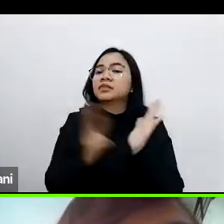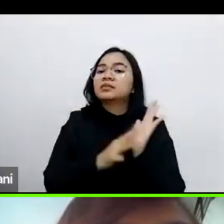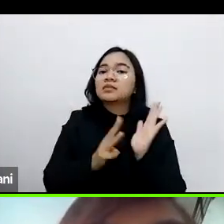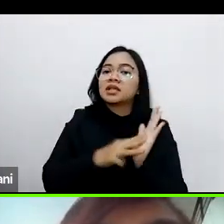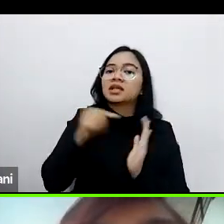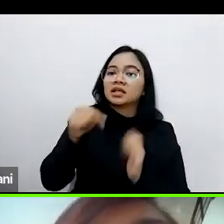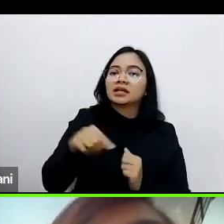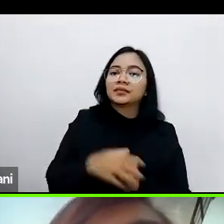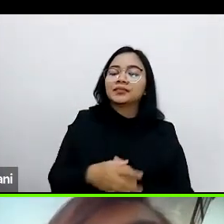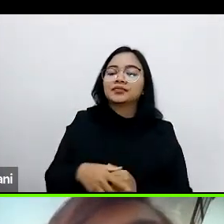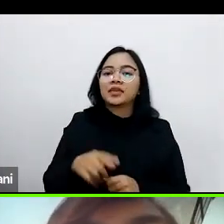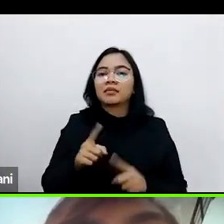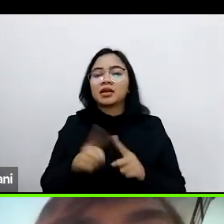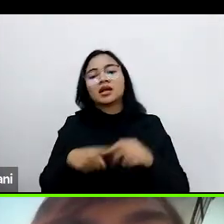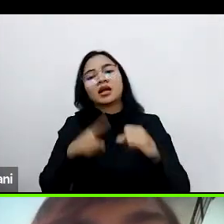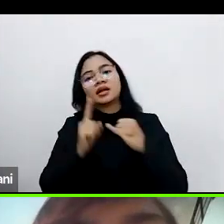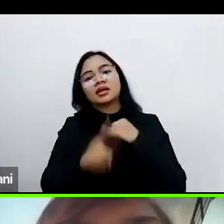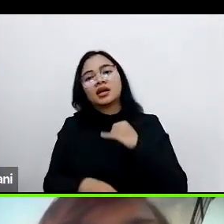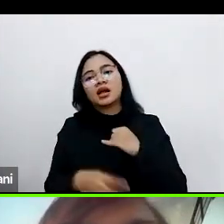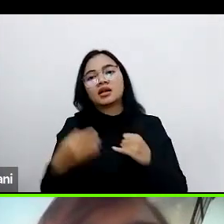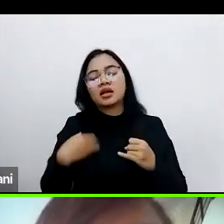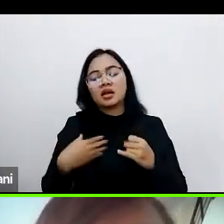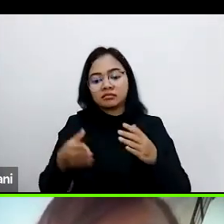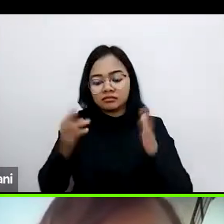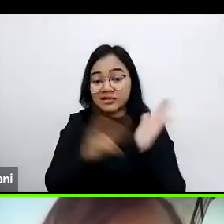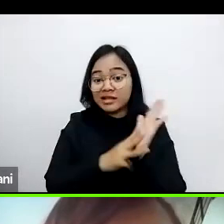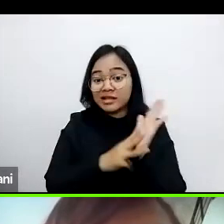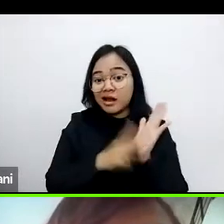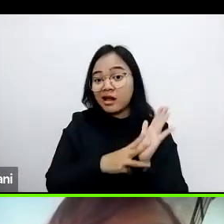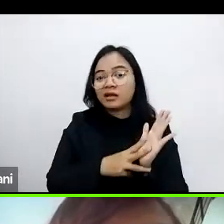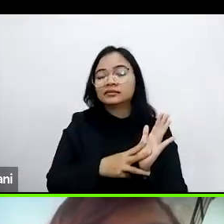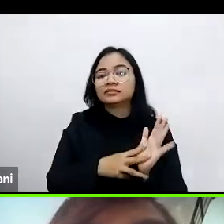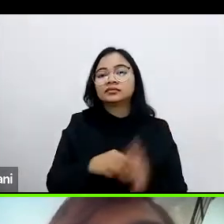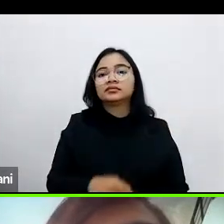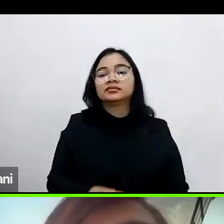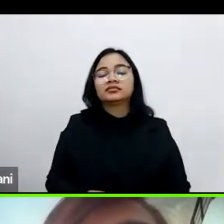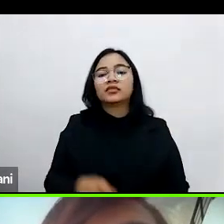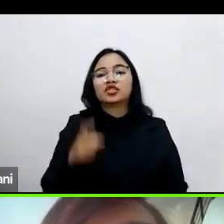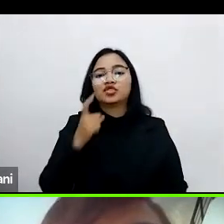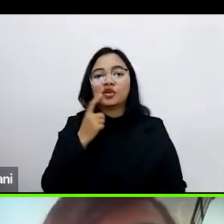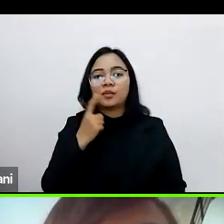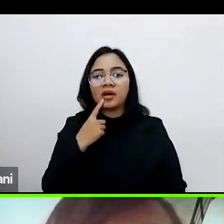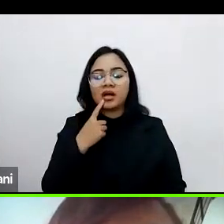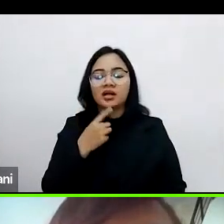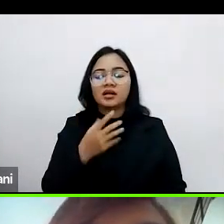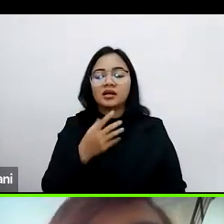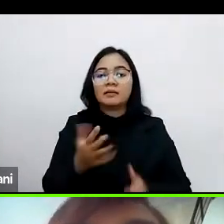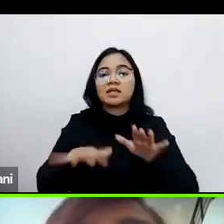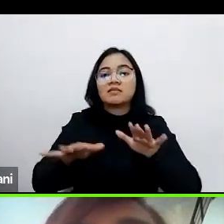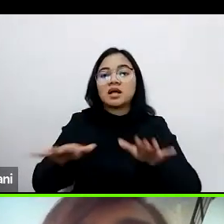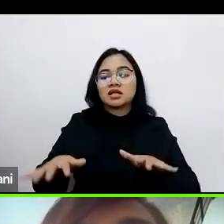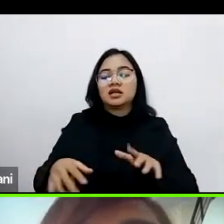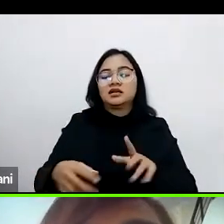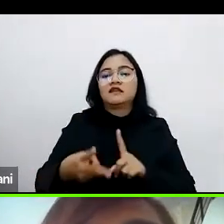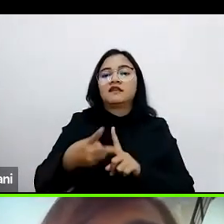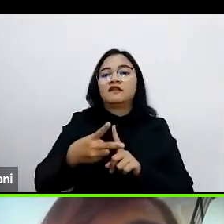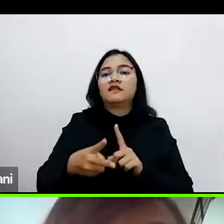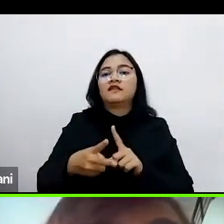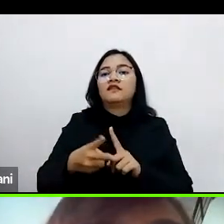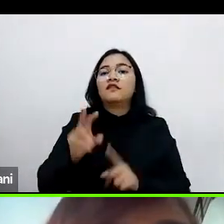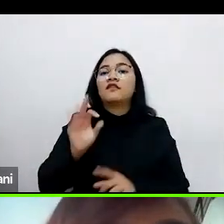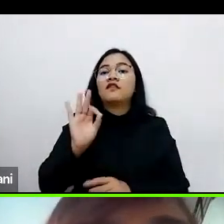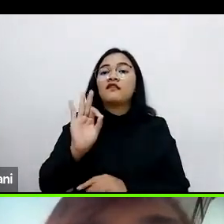ya begitu, jadi ada kasus gitu, kemudian ya mencoba untuk di masing-masing fakultas gitu ya, mencoba